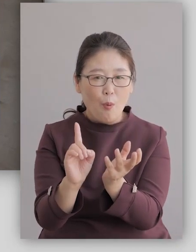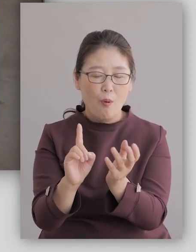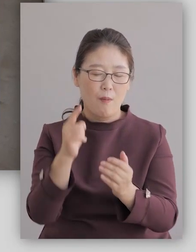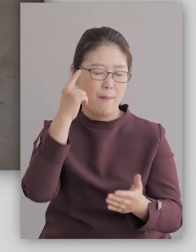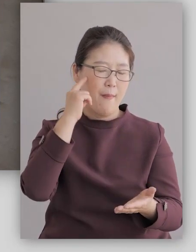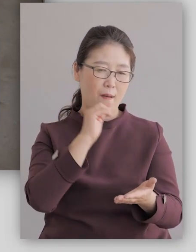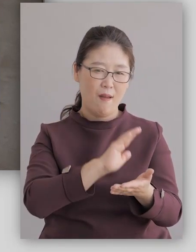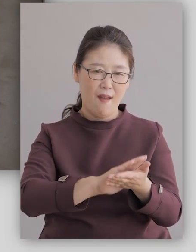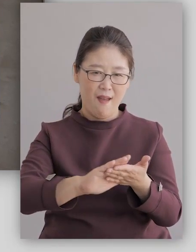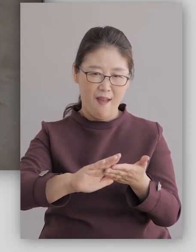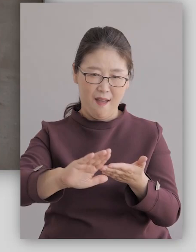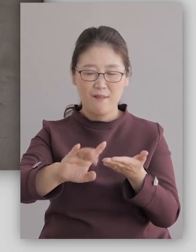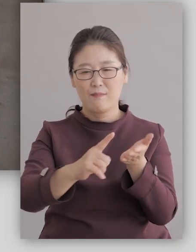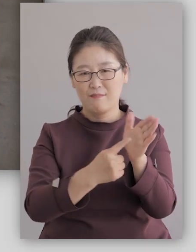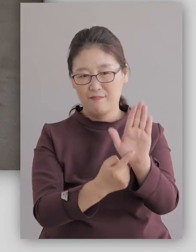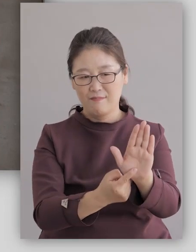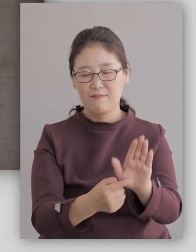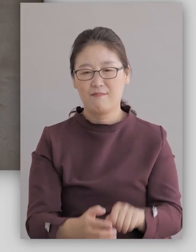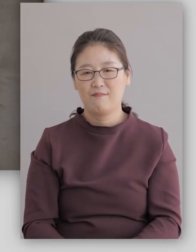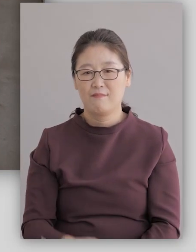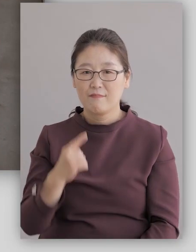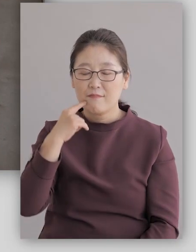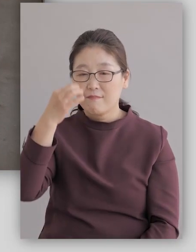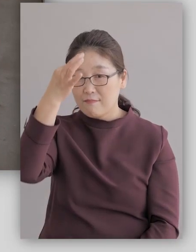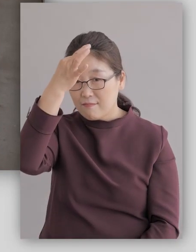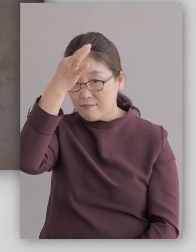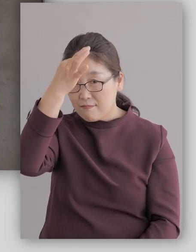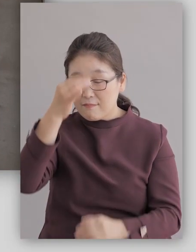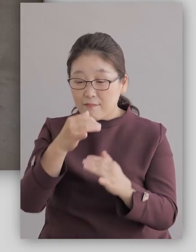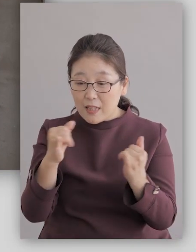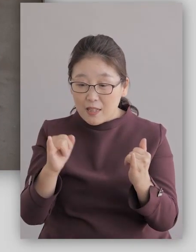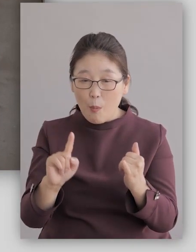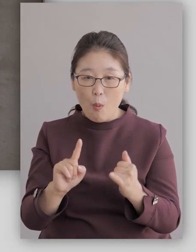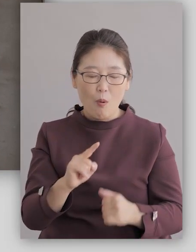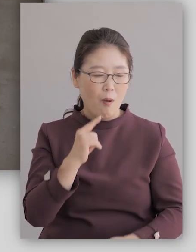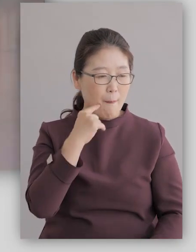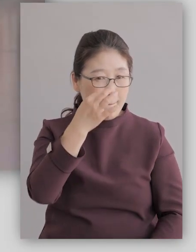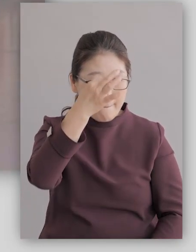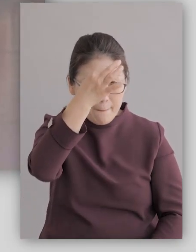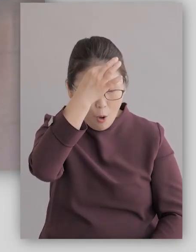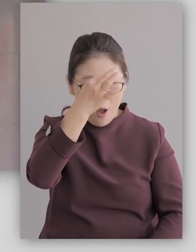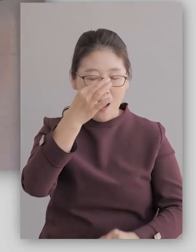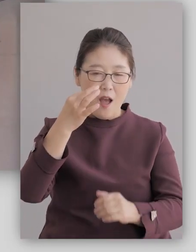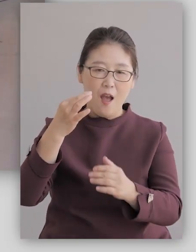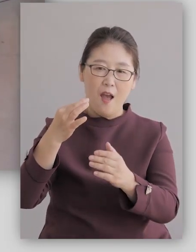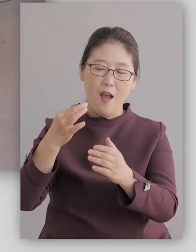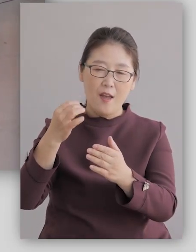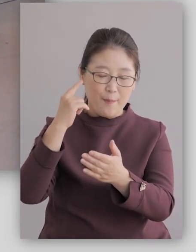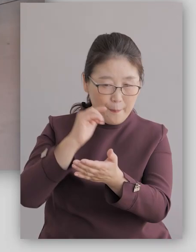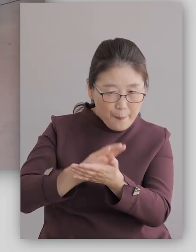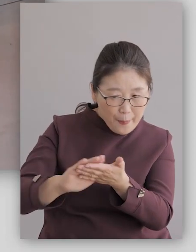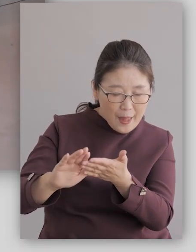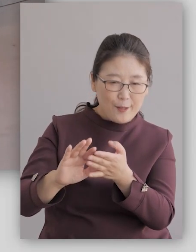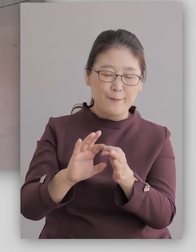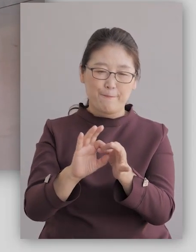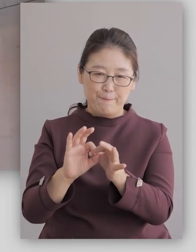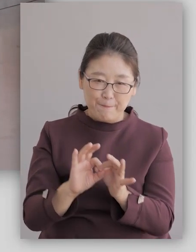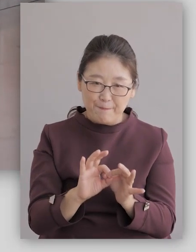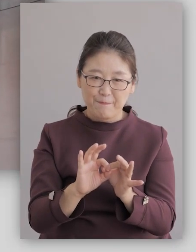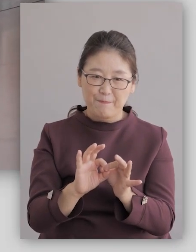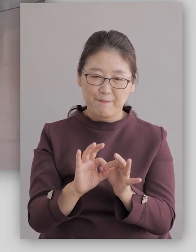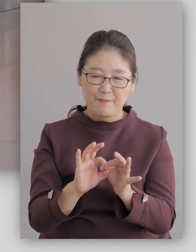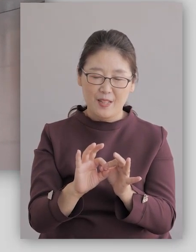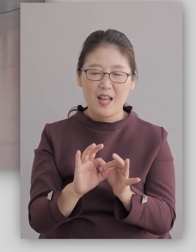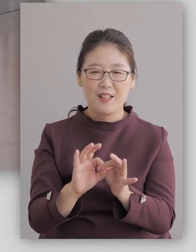하고 있습니다. 예술가들은 이런 식으로 평화 예술이 공존하고자 하는 이 염원을 얘기를 하고